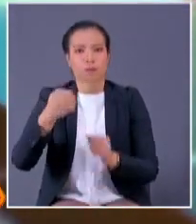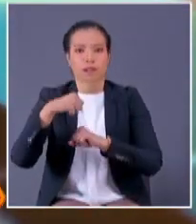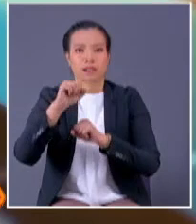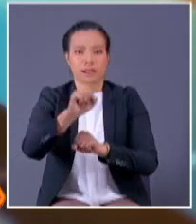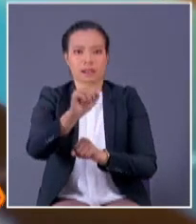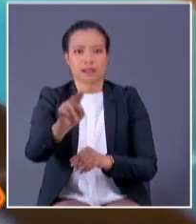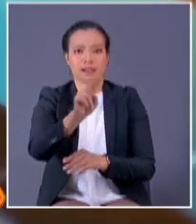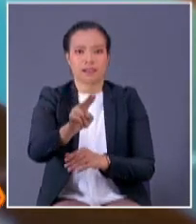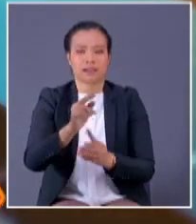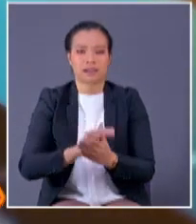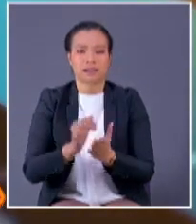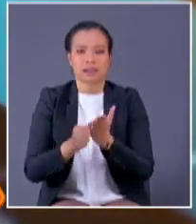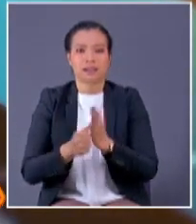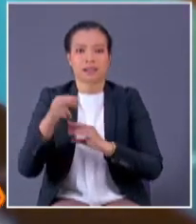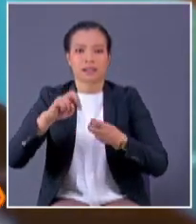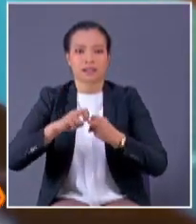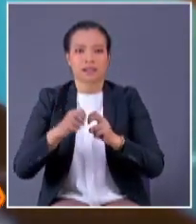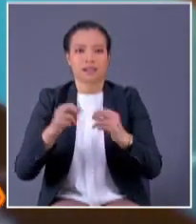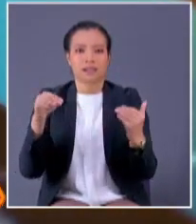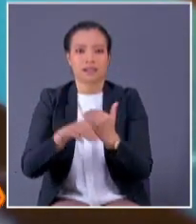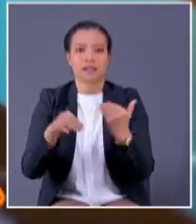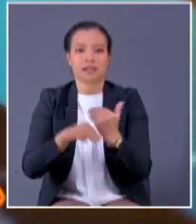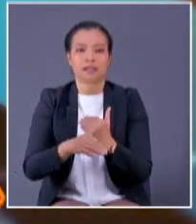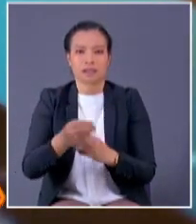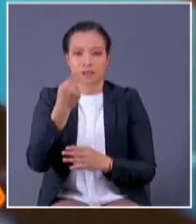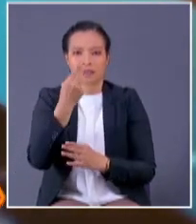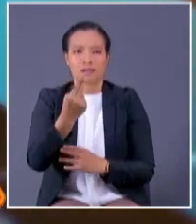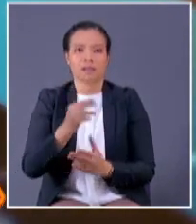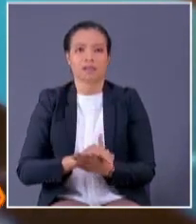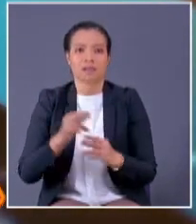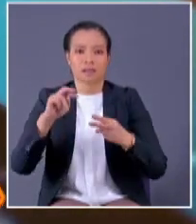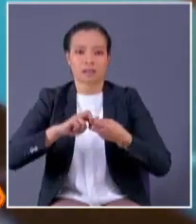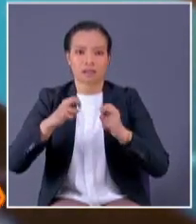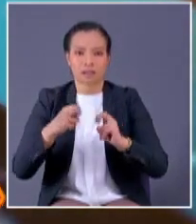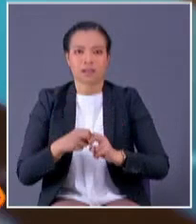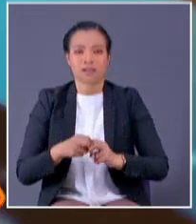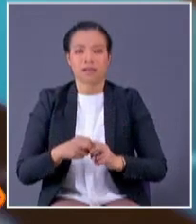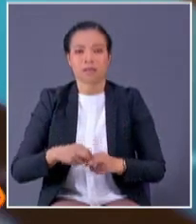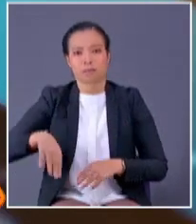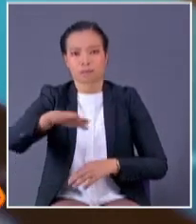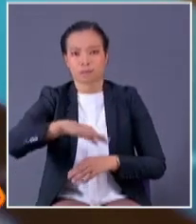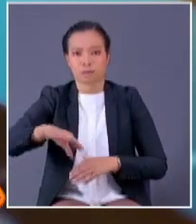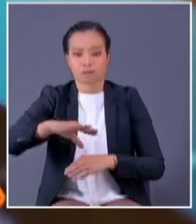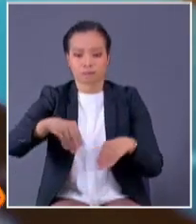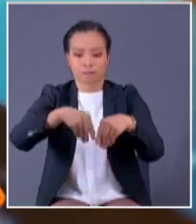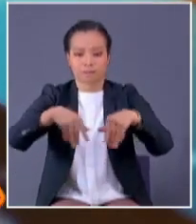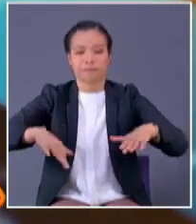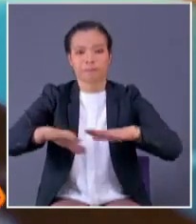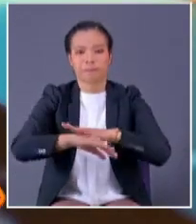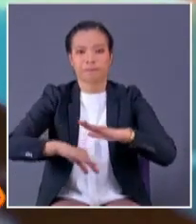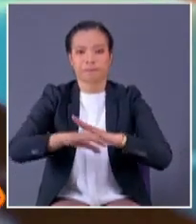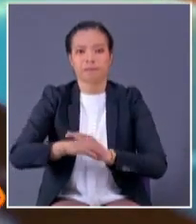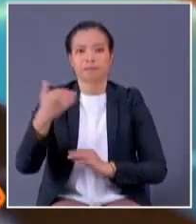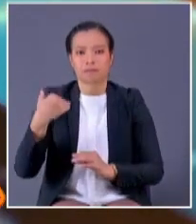าศใช้แล้วท่านจะแก้ไขปัญหาจราจรท่านจะต้องดูปัญหาของมหาภา ค แล้วโครงสร้างพื้นฐานเร